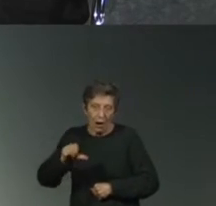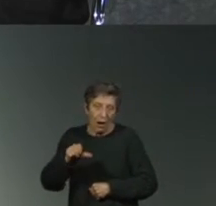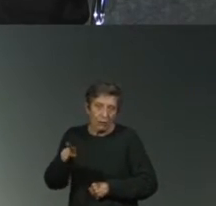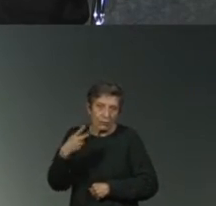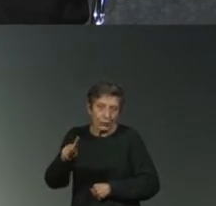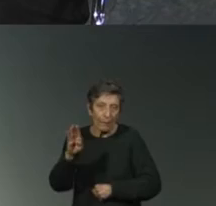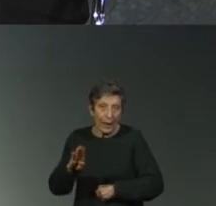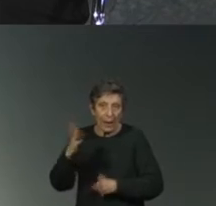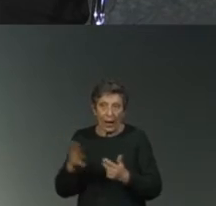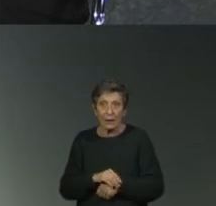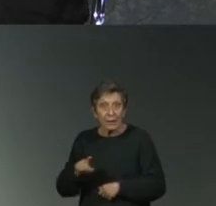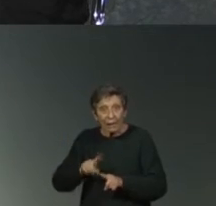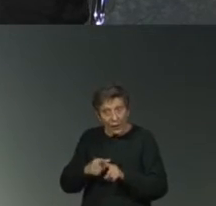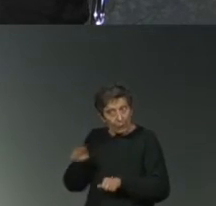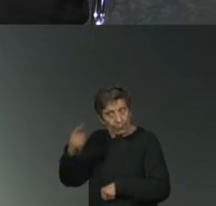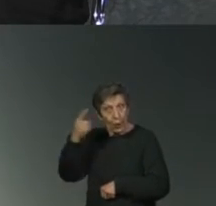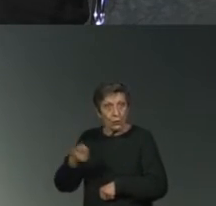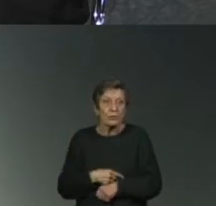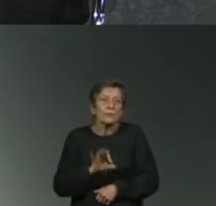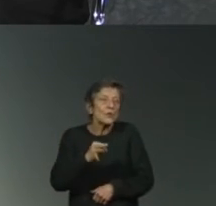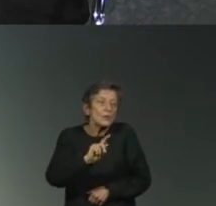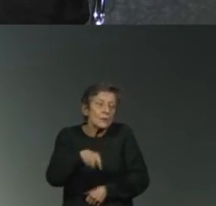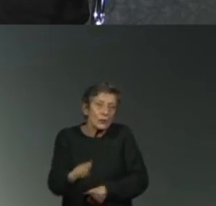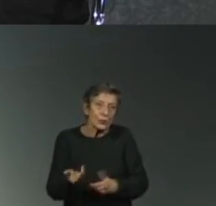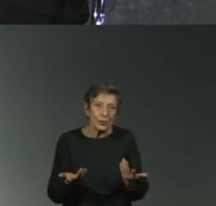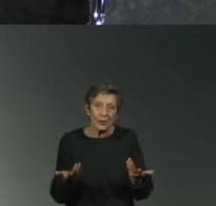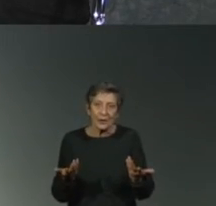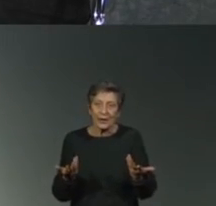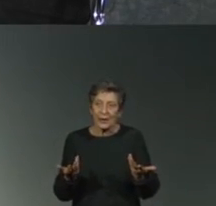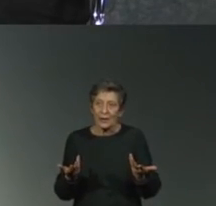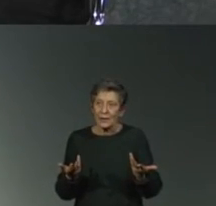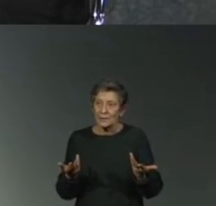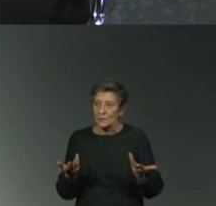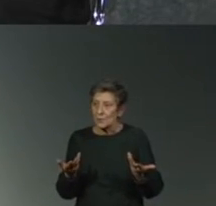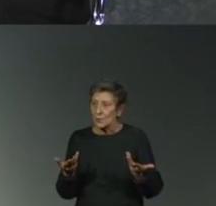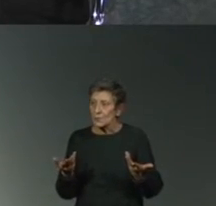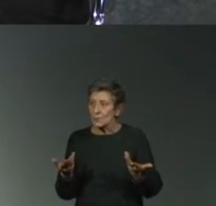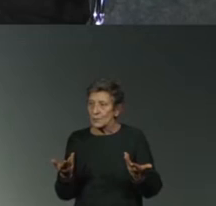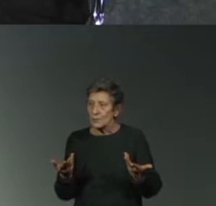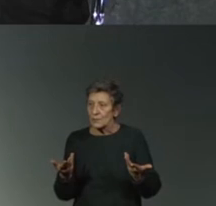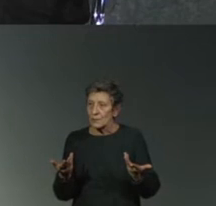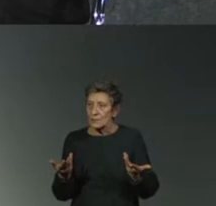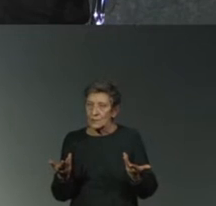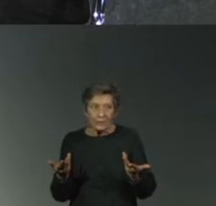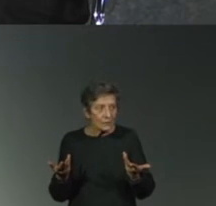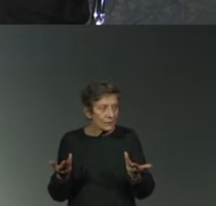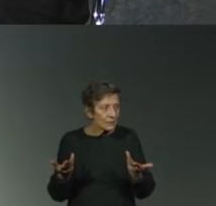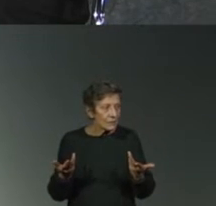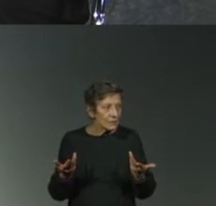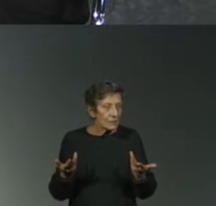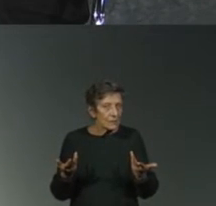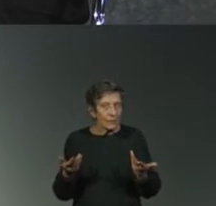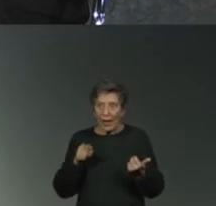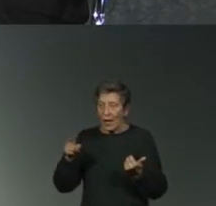films en tête ? Oui, mais bien sûr que je les avais en tête. Mais ils sont tombés. Ils sont tombés assez vite ou ils sont